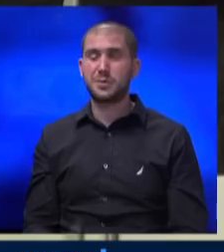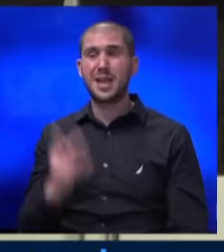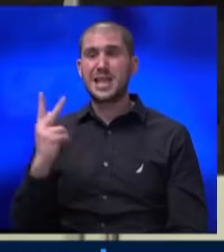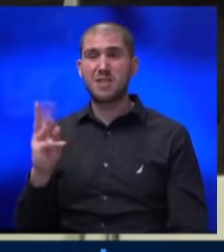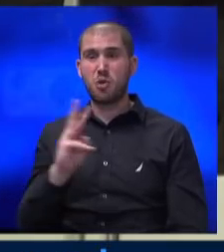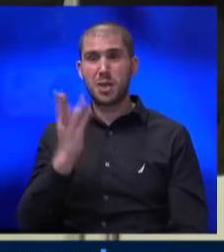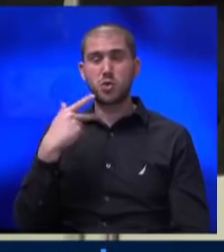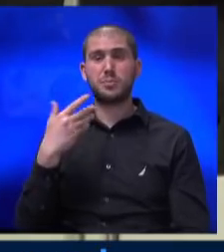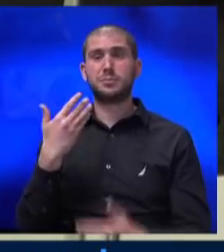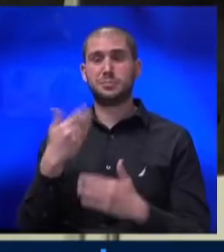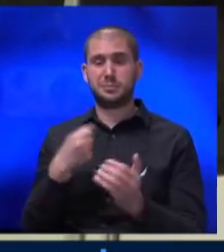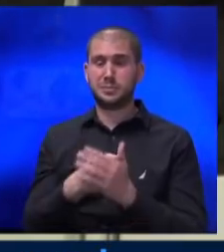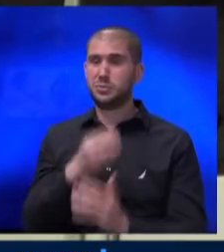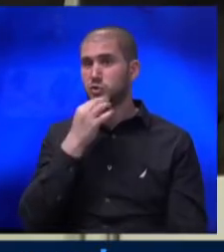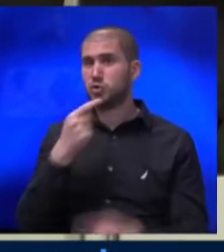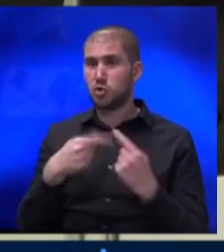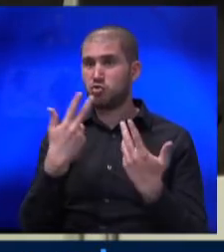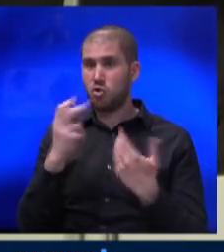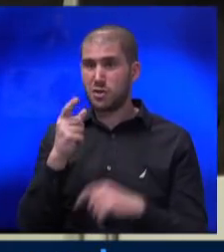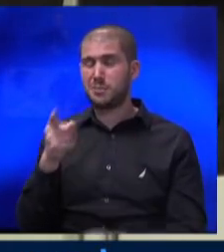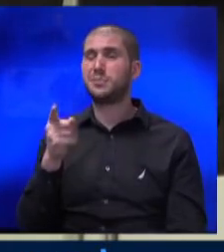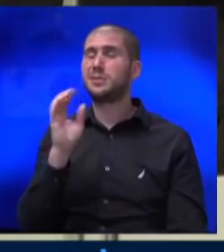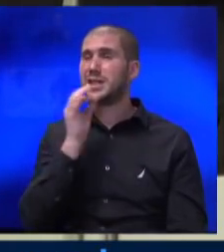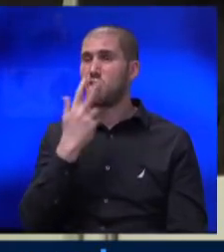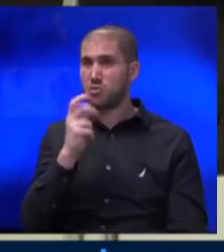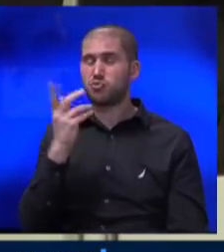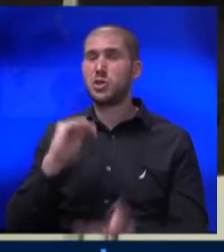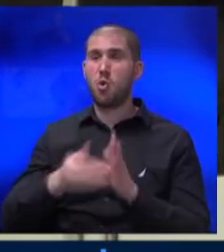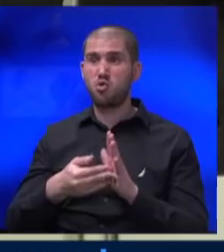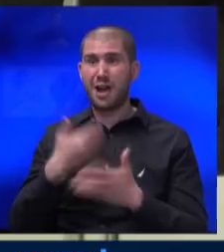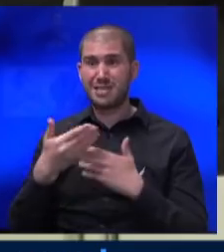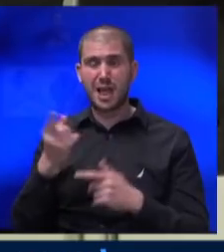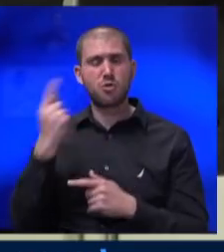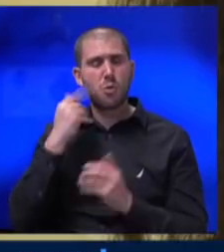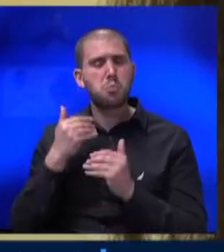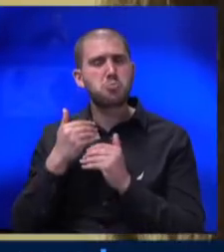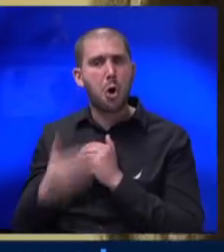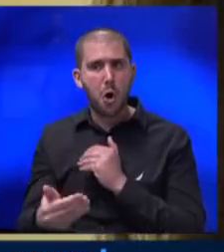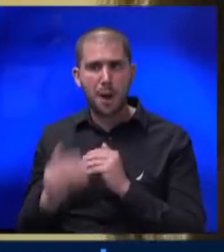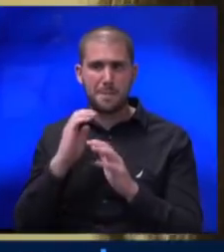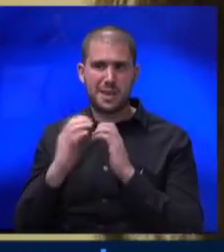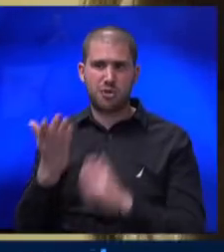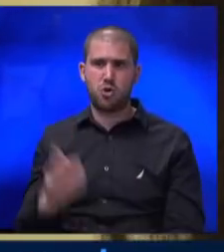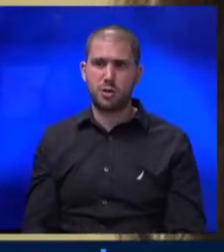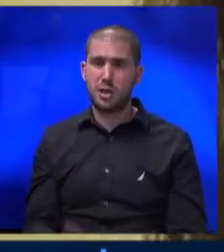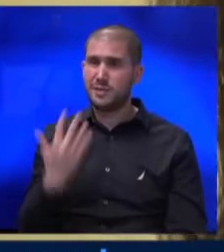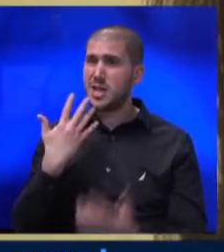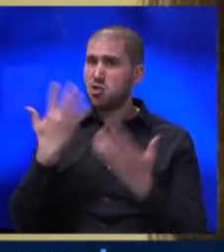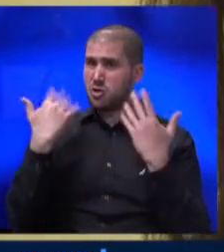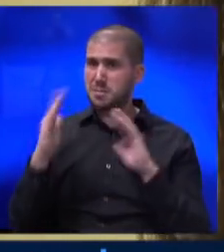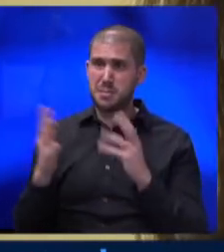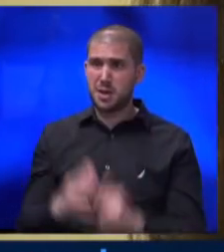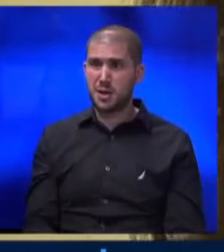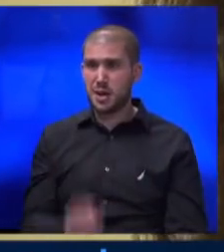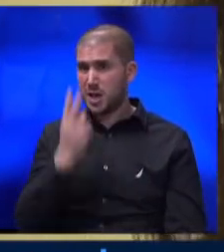ושלומית היו בסוף שנות ה-30 כשאושר הליך ההקפאה, אבל הן שמעו על זה באיחור מהתקשורת. לפני 10 שנים בערך